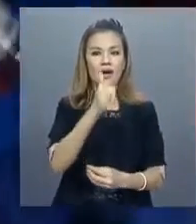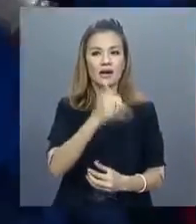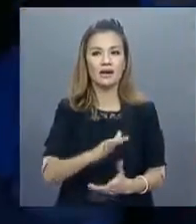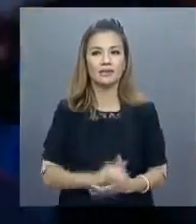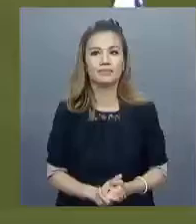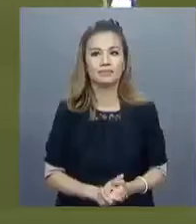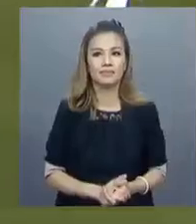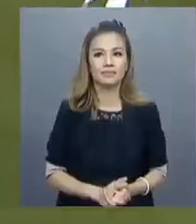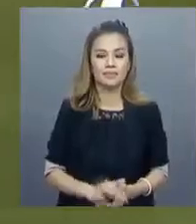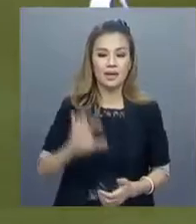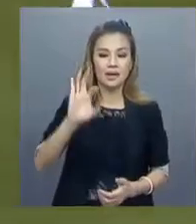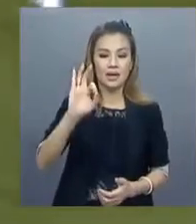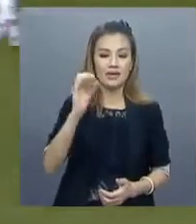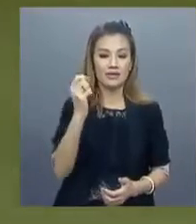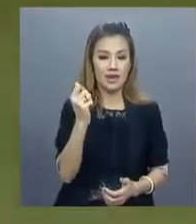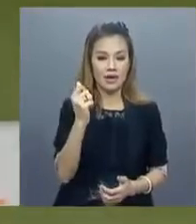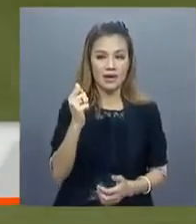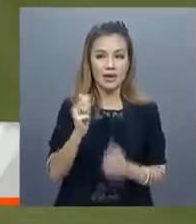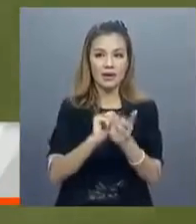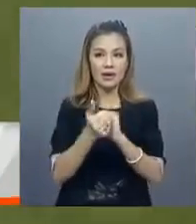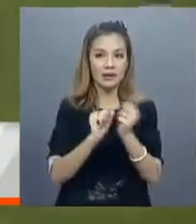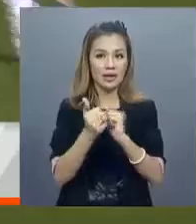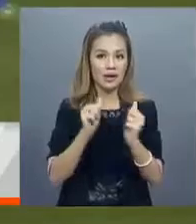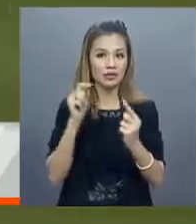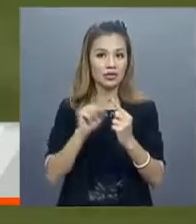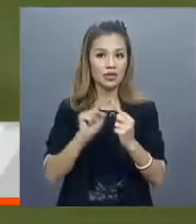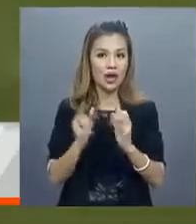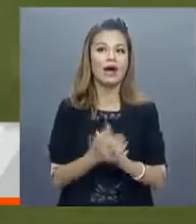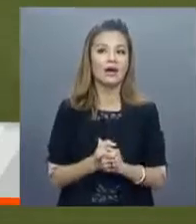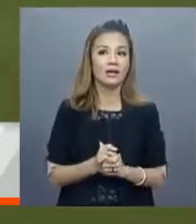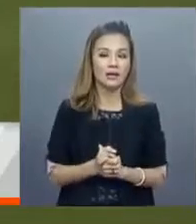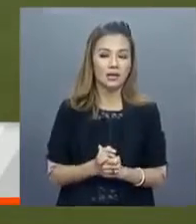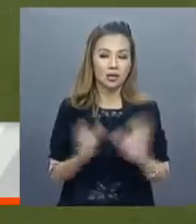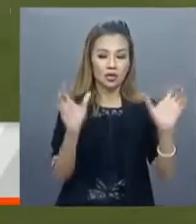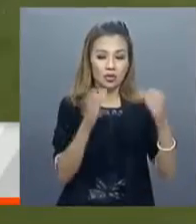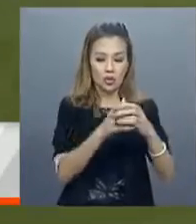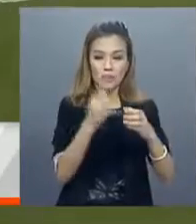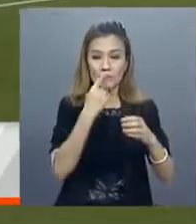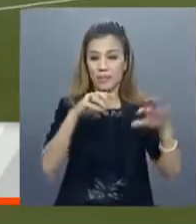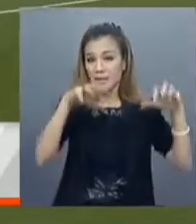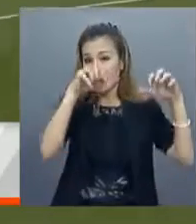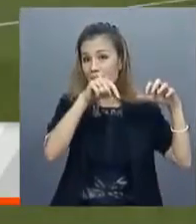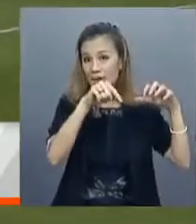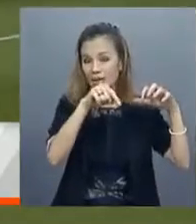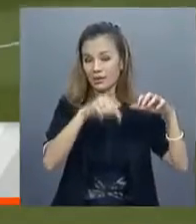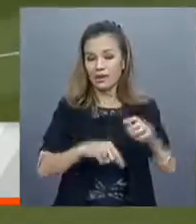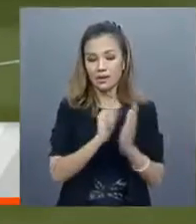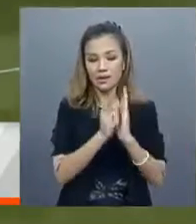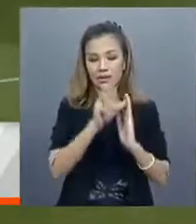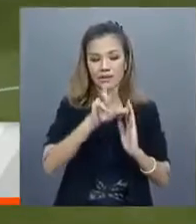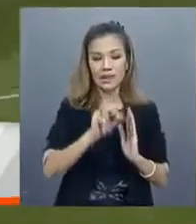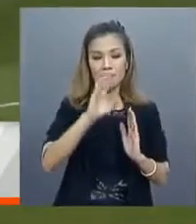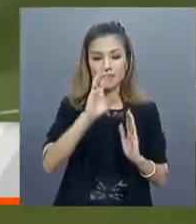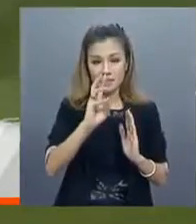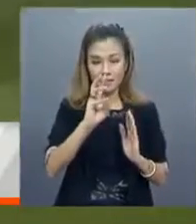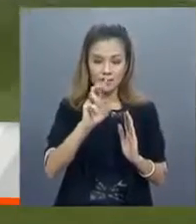ฟุตบอล FA ครับในรอบที่5นะครับชิลส์บิรีโซทีมในโซนท้ายตารางของลีก1นะครับเจอกับแมนเชสเตอร์ยูไนเต็ดนาที37คริสมอริงนะครับทำ